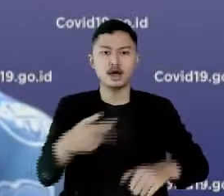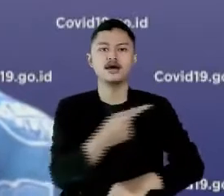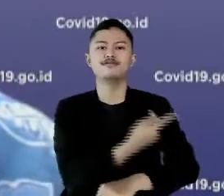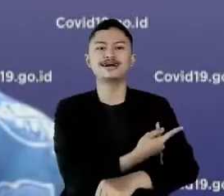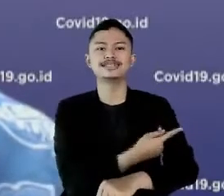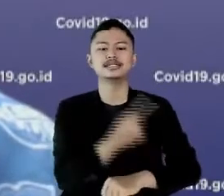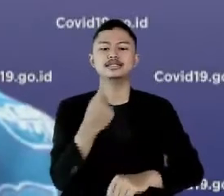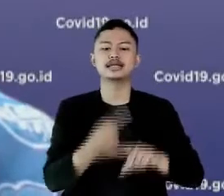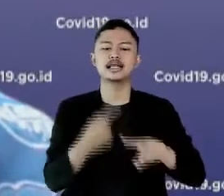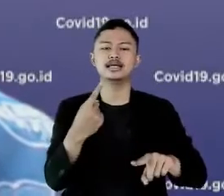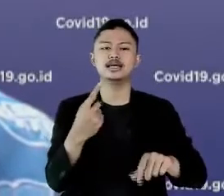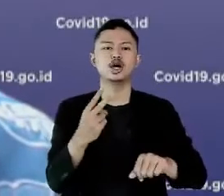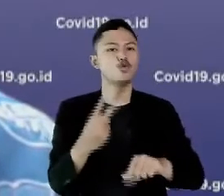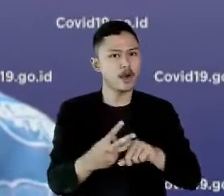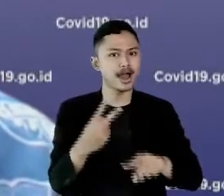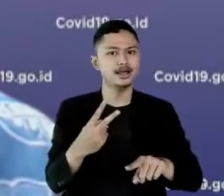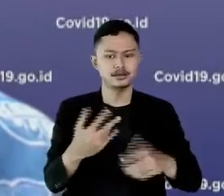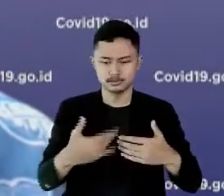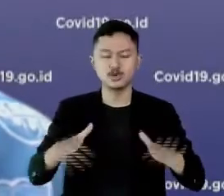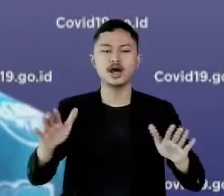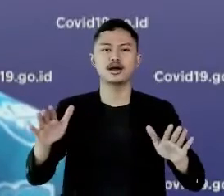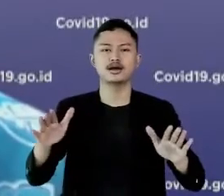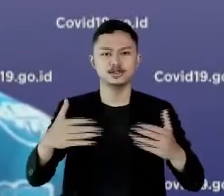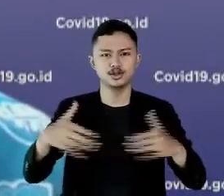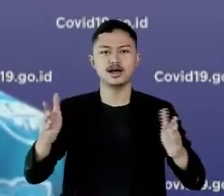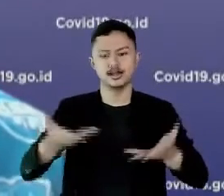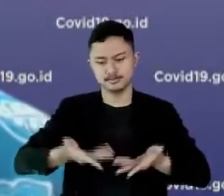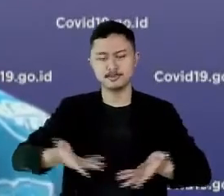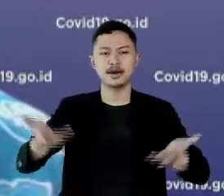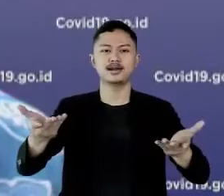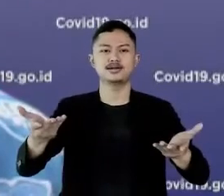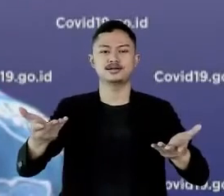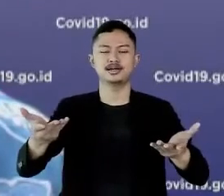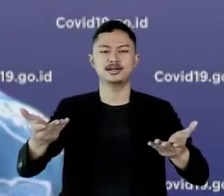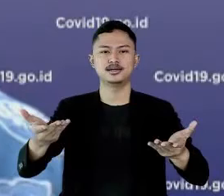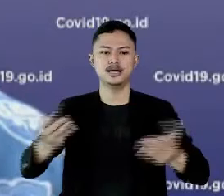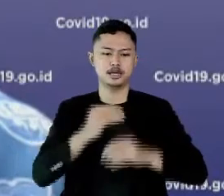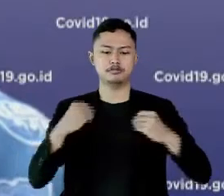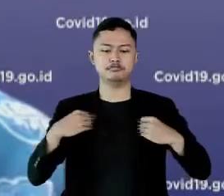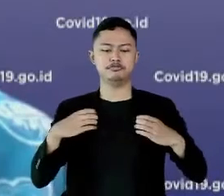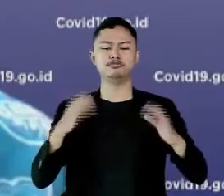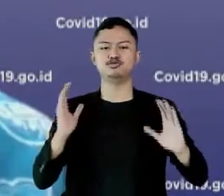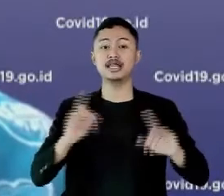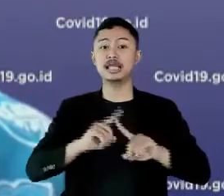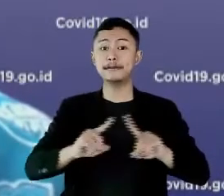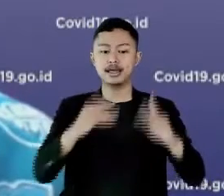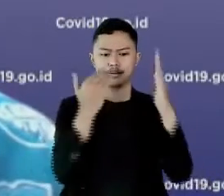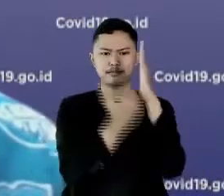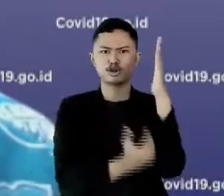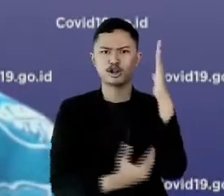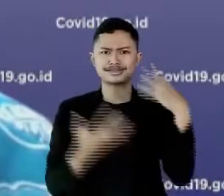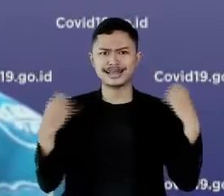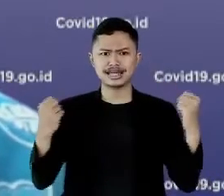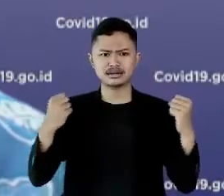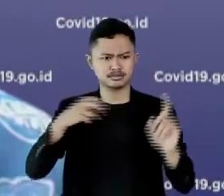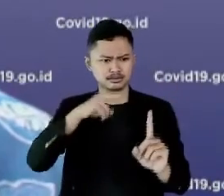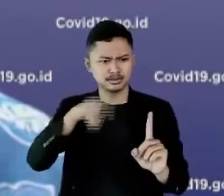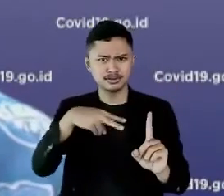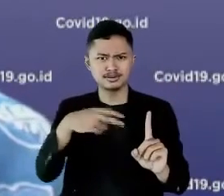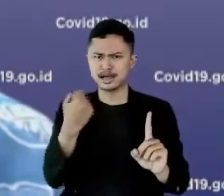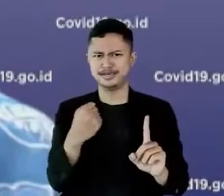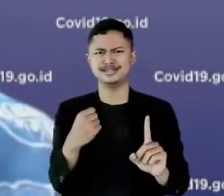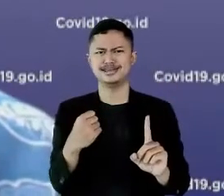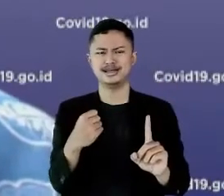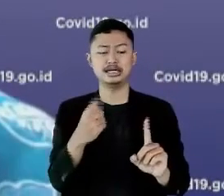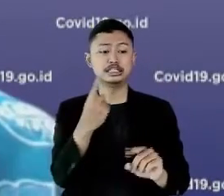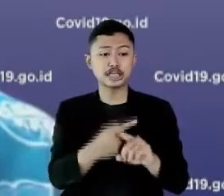divaksin sekali dua kali gitu ya, nanti divaksin dua kali udah gitu kan dia punya kekebalan. Kalau protokol kesehatan harus terus menerus ya.